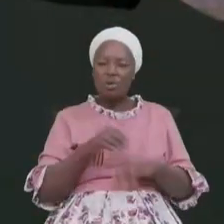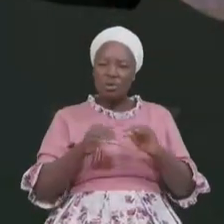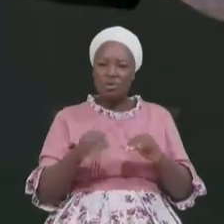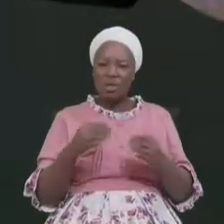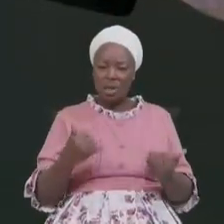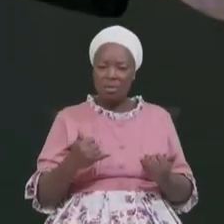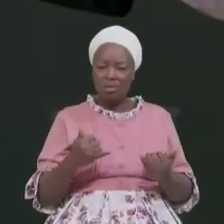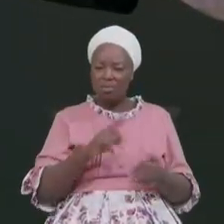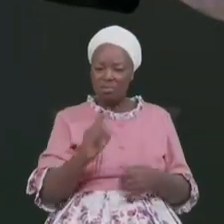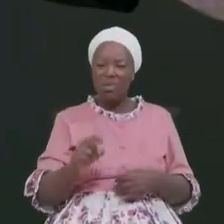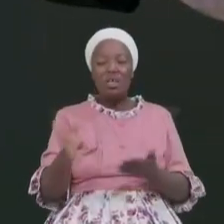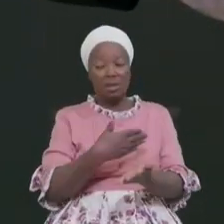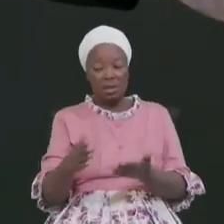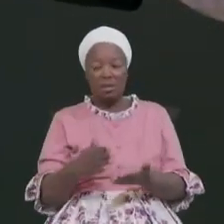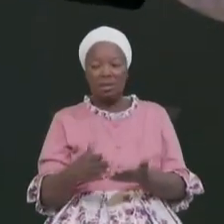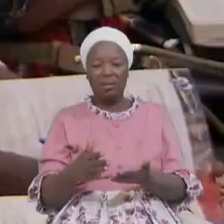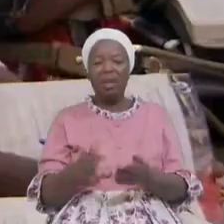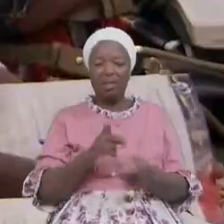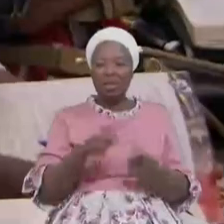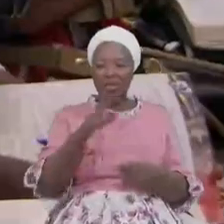Tu vas chanter dans la nuit.